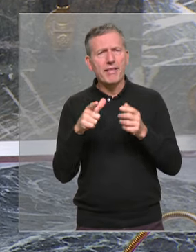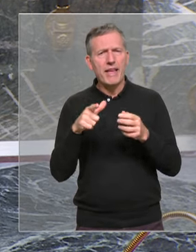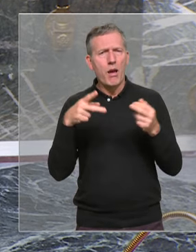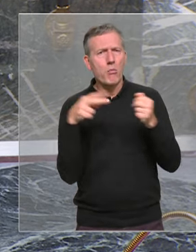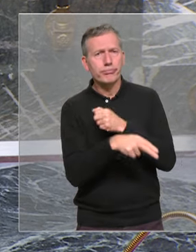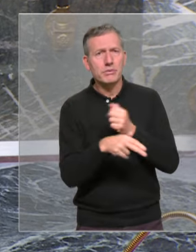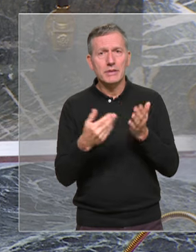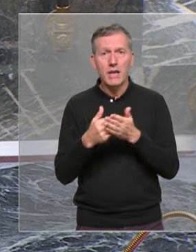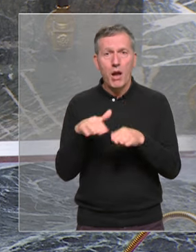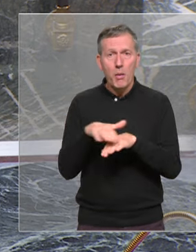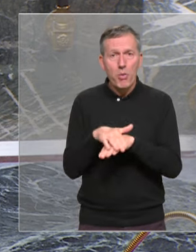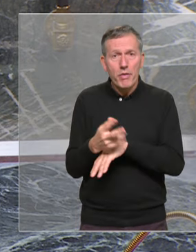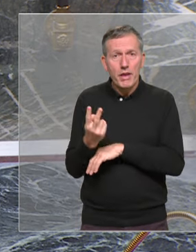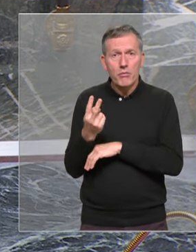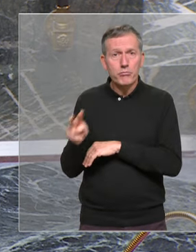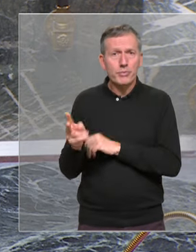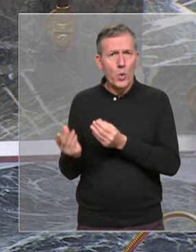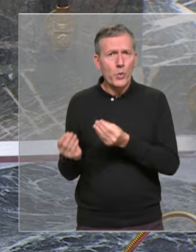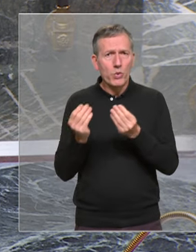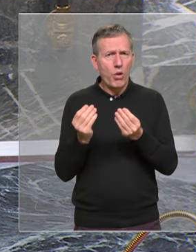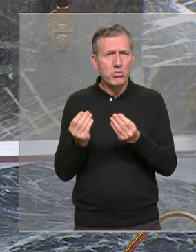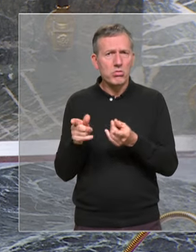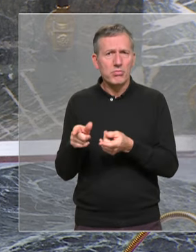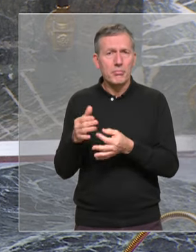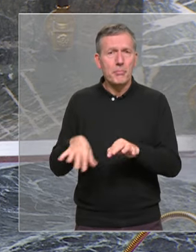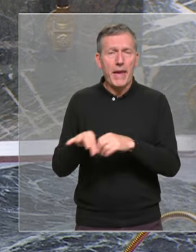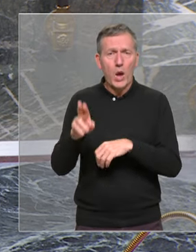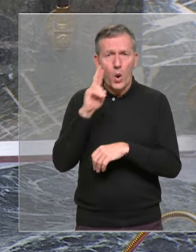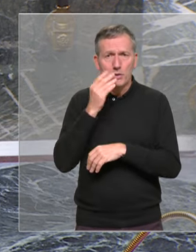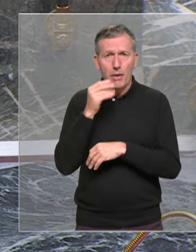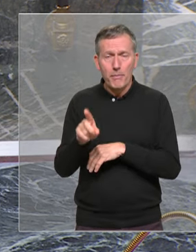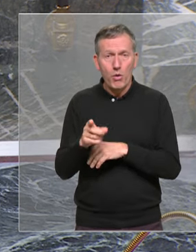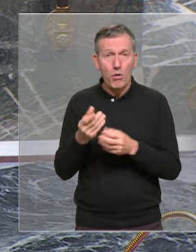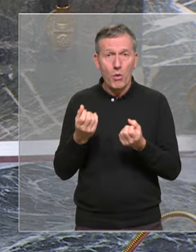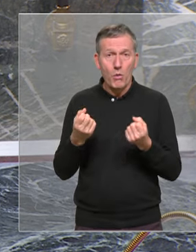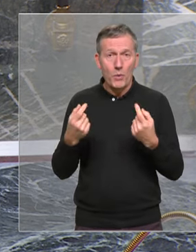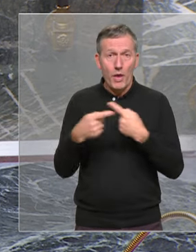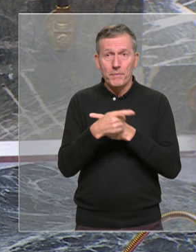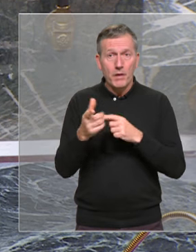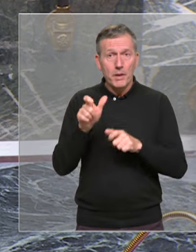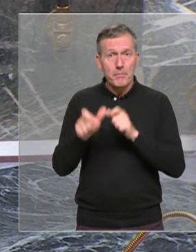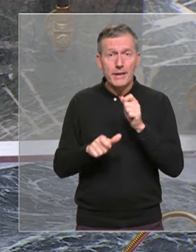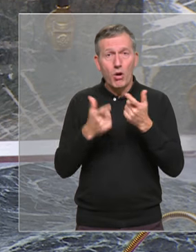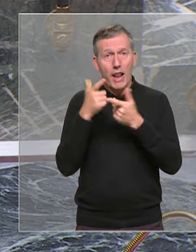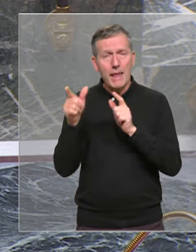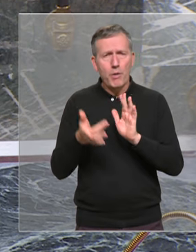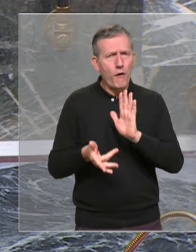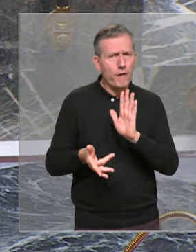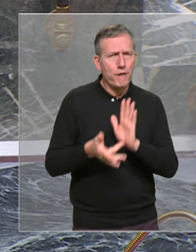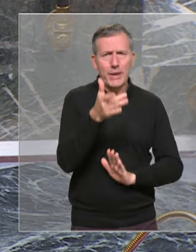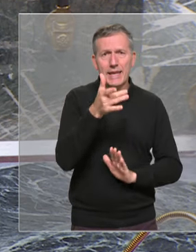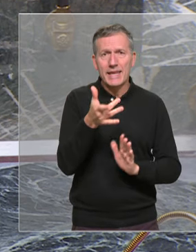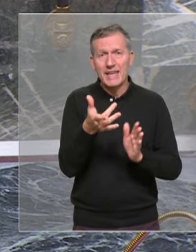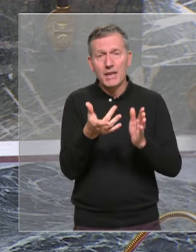répression n'apporte rien de bon à la Russie. Elle fait fuir les esprits libres et